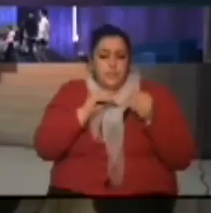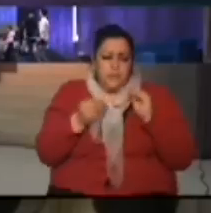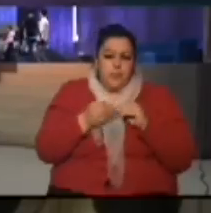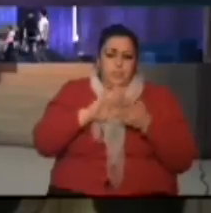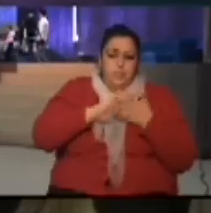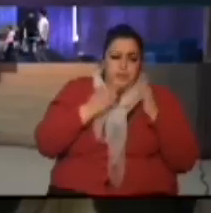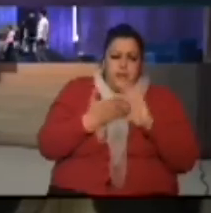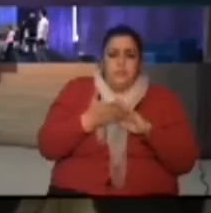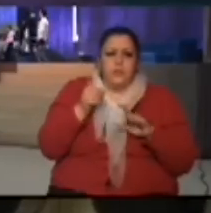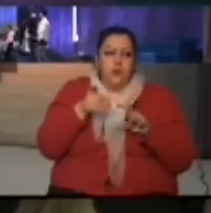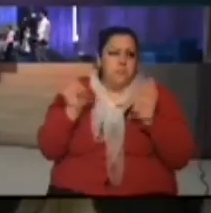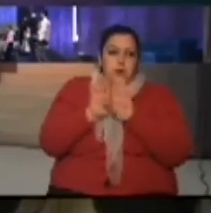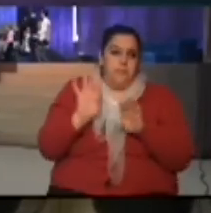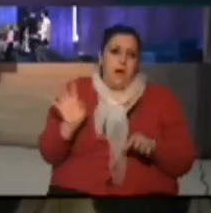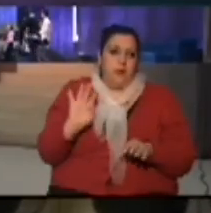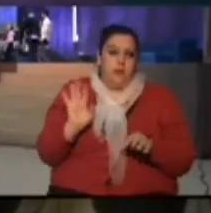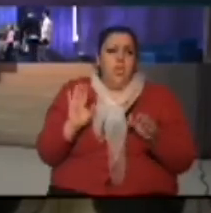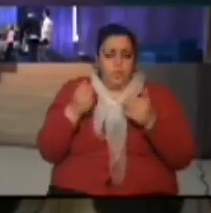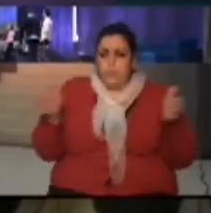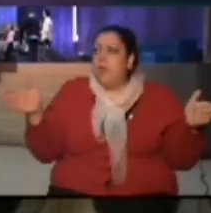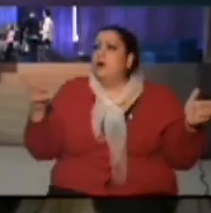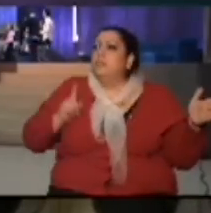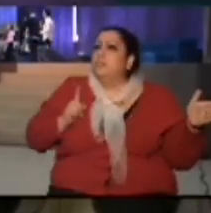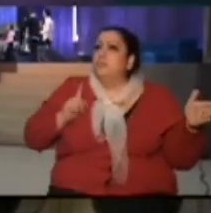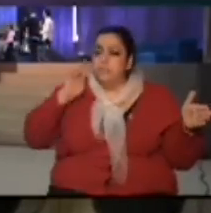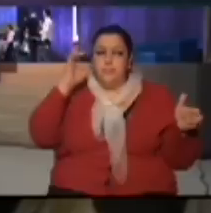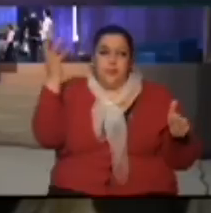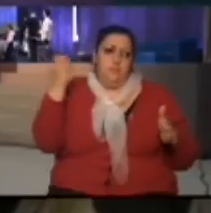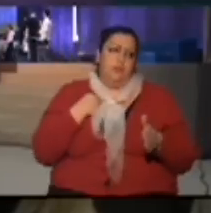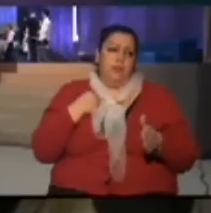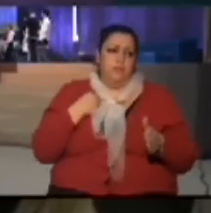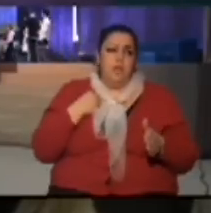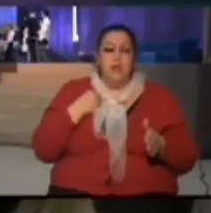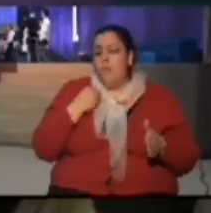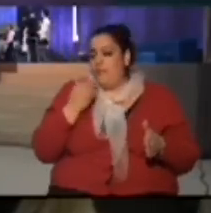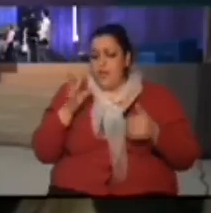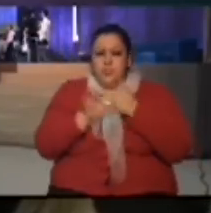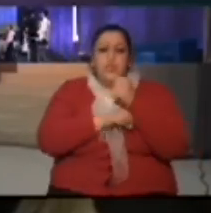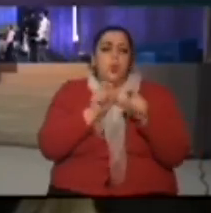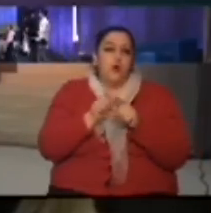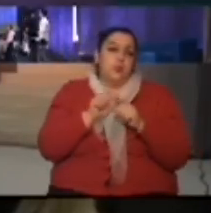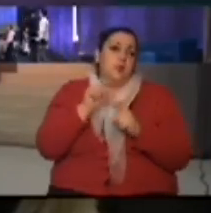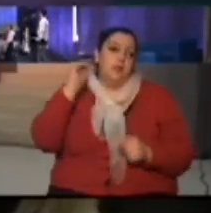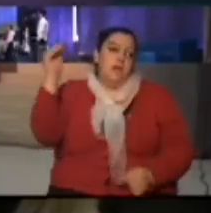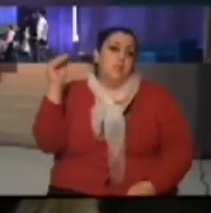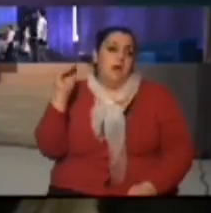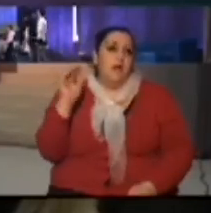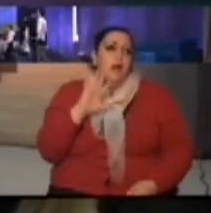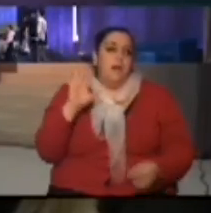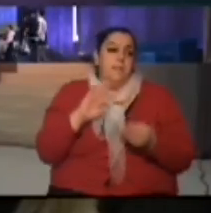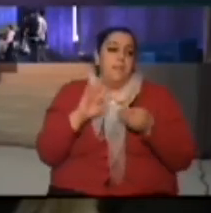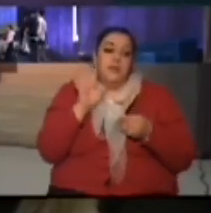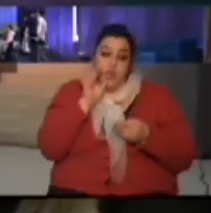չփակվես Աստծո համար, բաց եղե Աստծուն, ու Աստված վերջի խոսքը նրանն է, ամեն իրավիճակի համար։